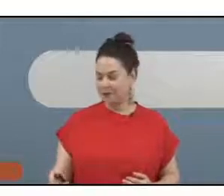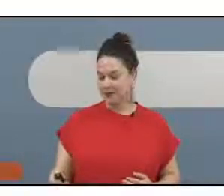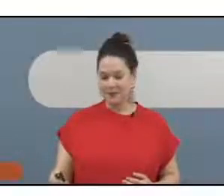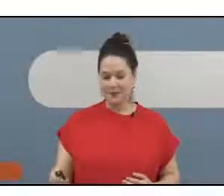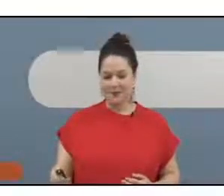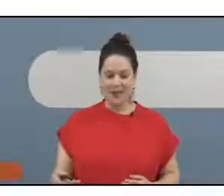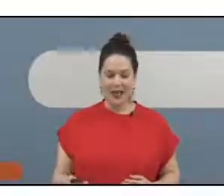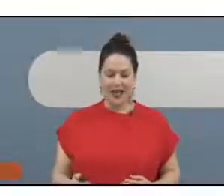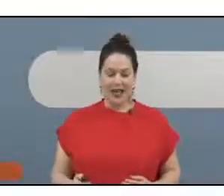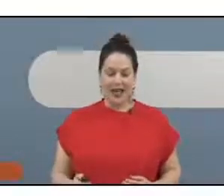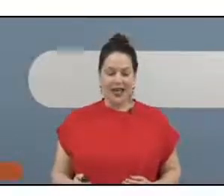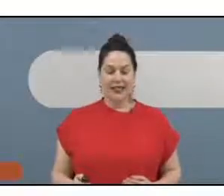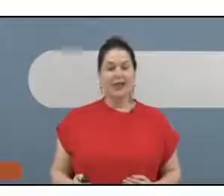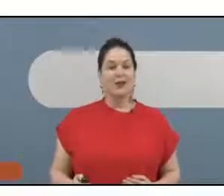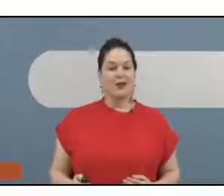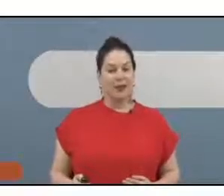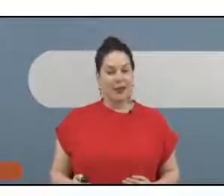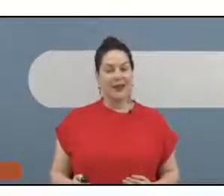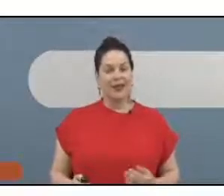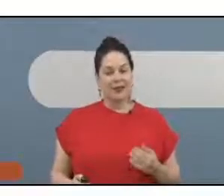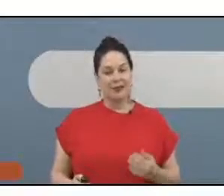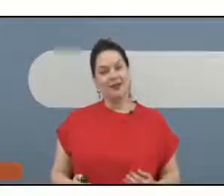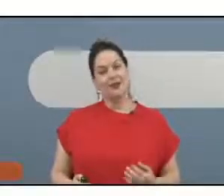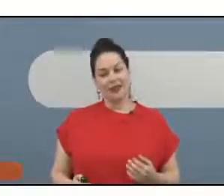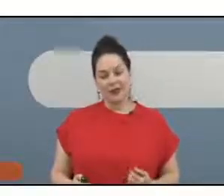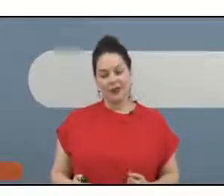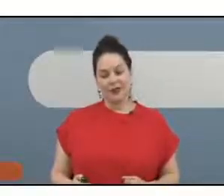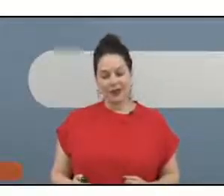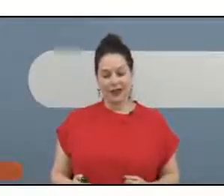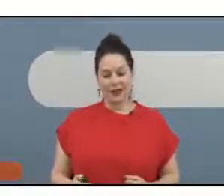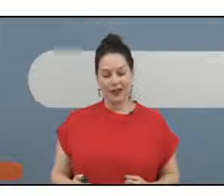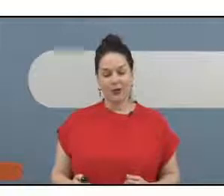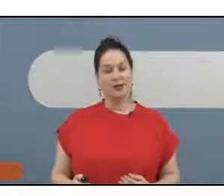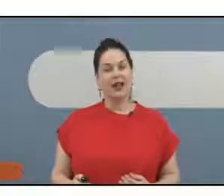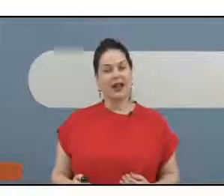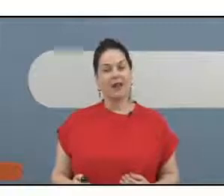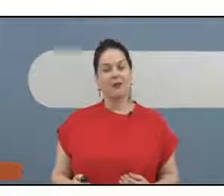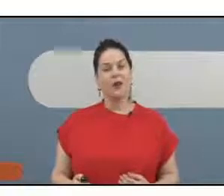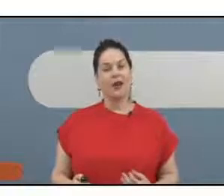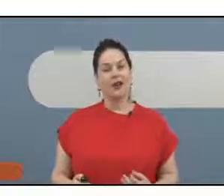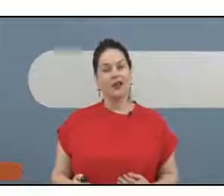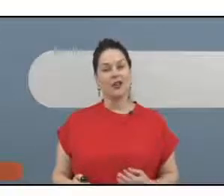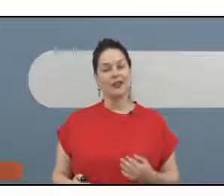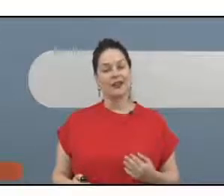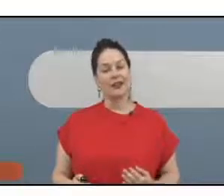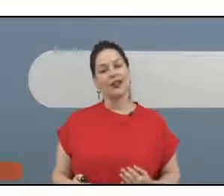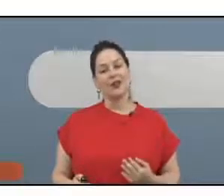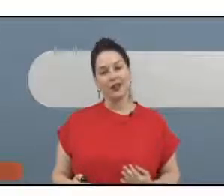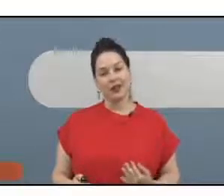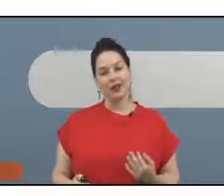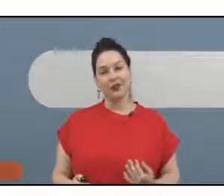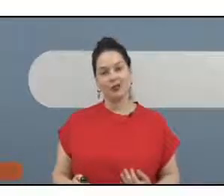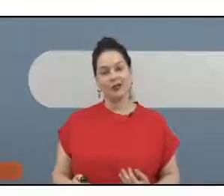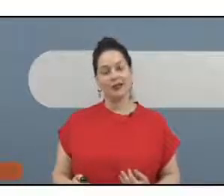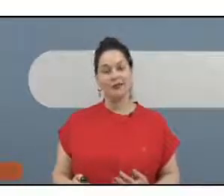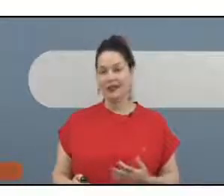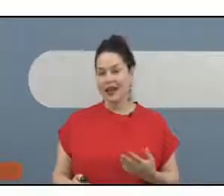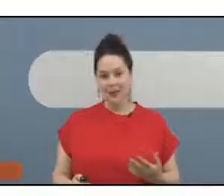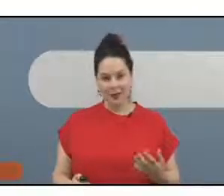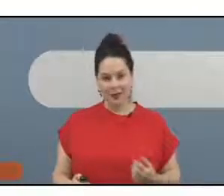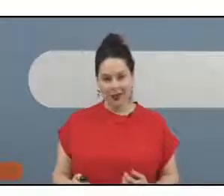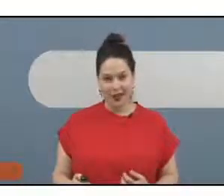היום. אז אנחנו נספר את המיתוס על דדלוס ואיקרוס. מה עלה בגורלה של הטיסה האנושית